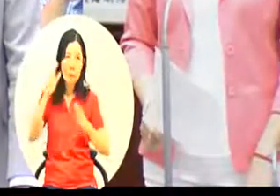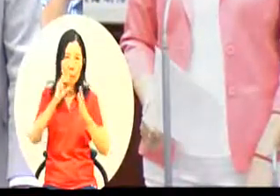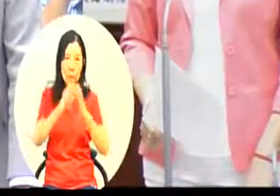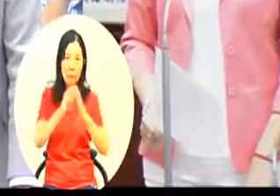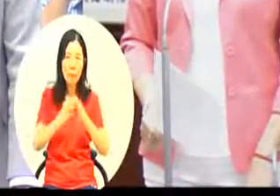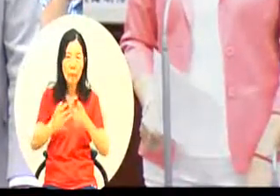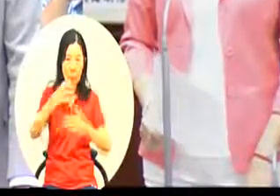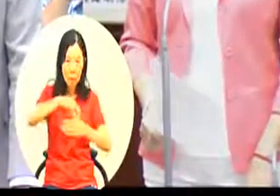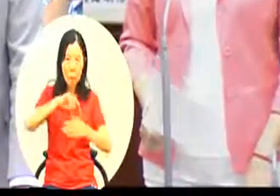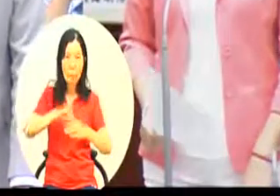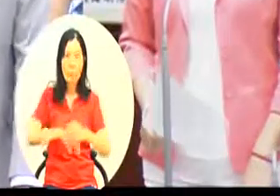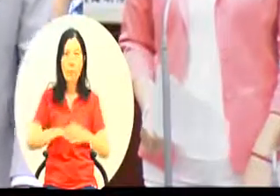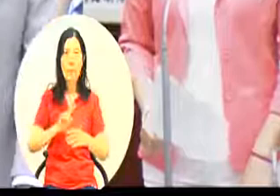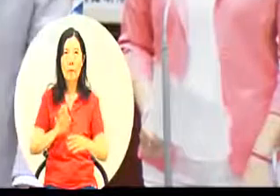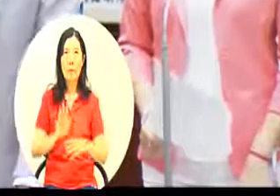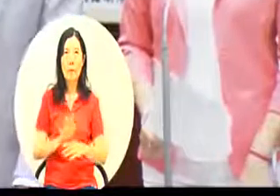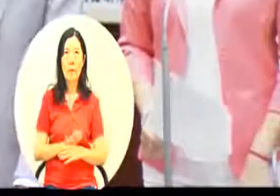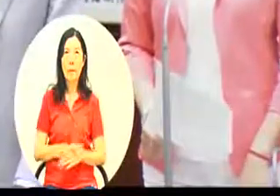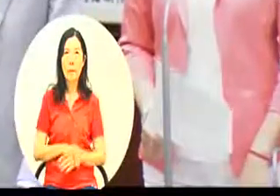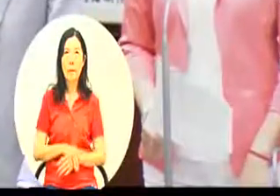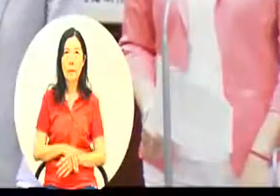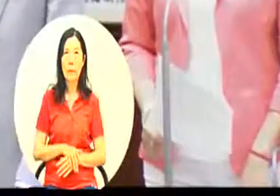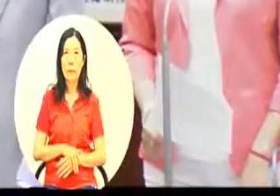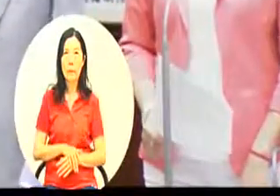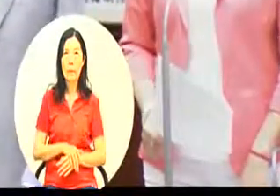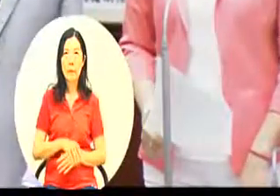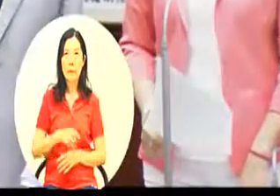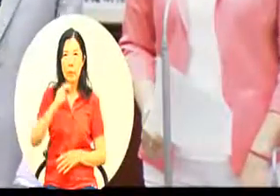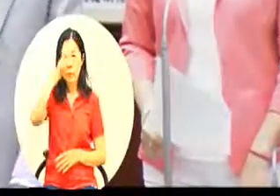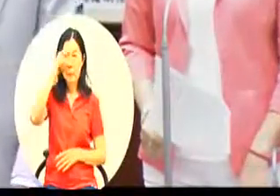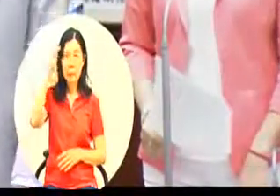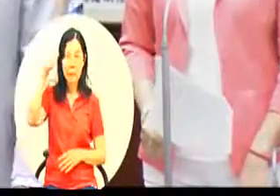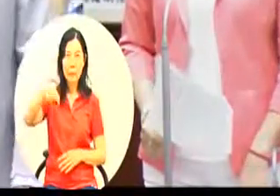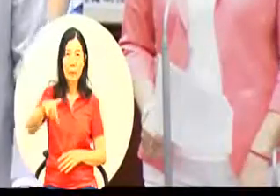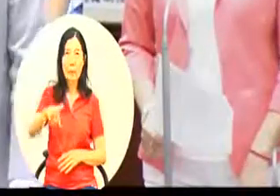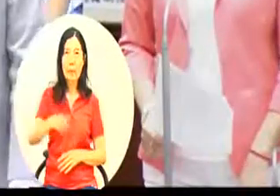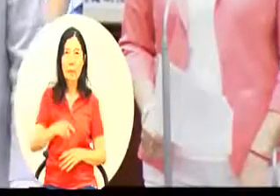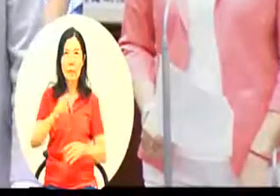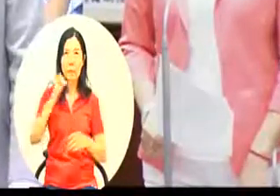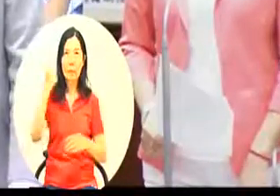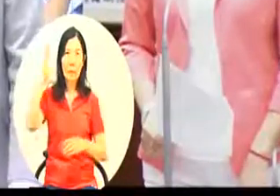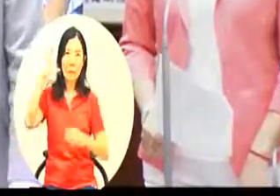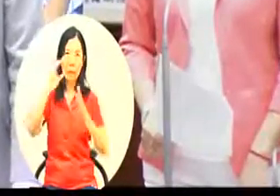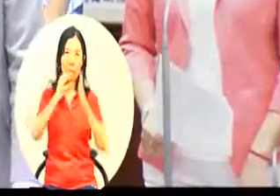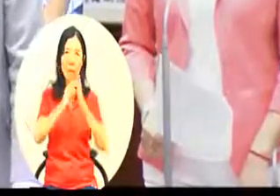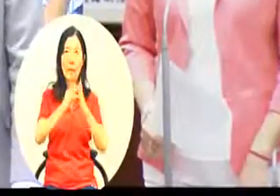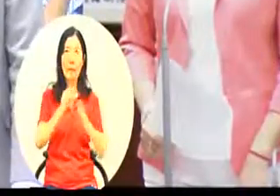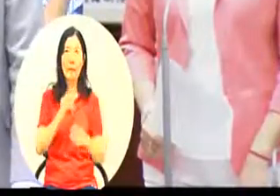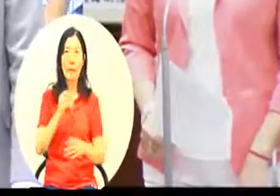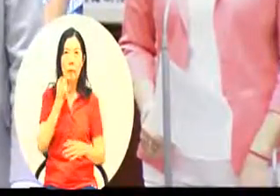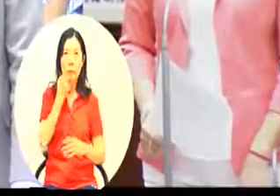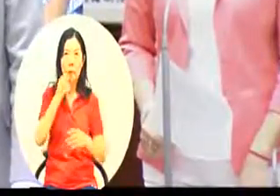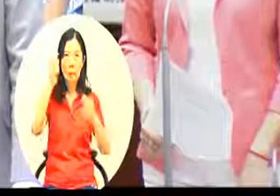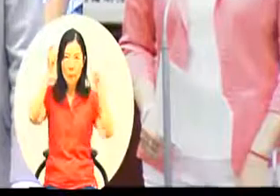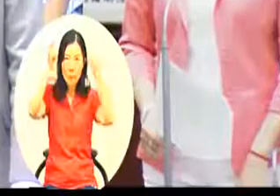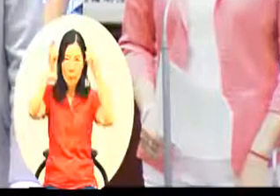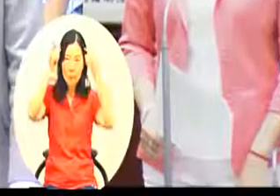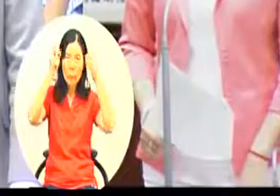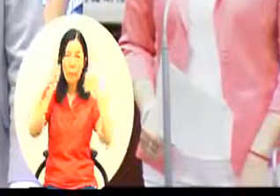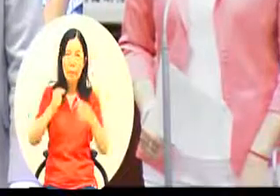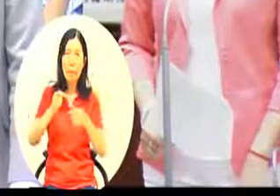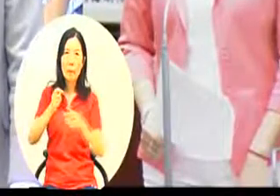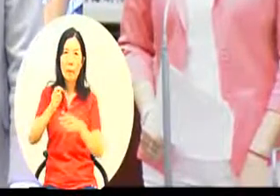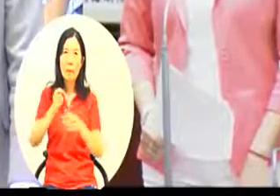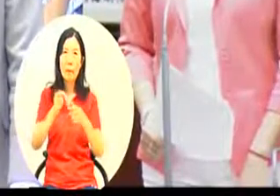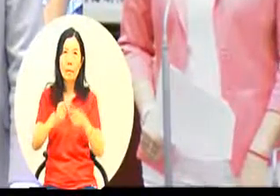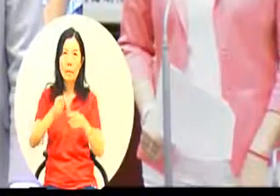以内。 好，那希望我下一次呢，希望呢，我们新闻局呢，能在我们高雄的各个公共场所也